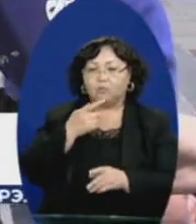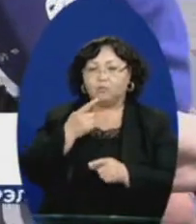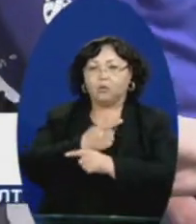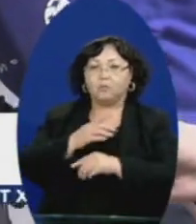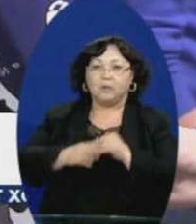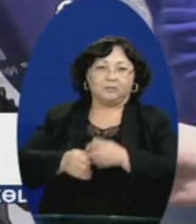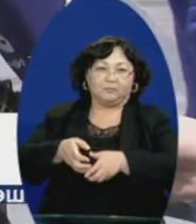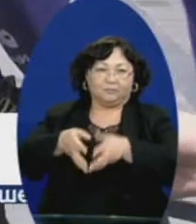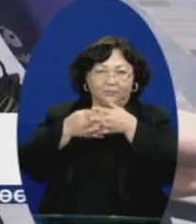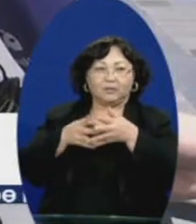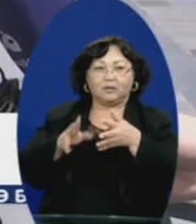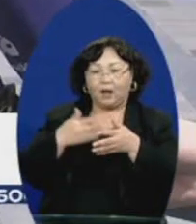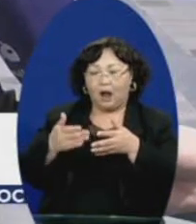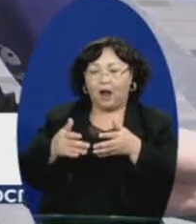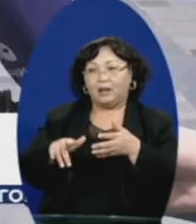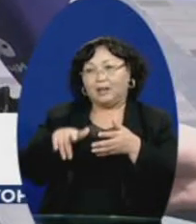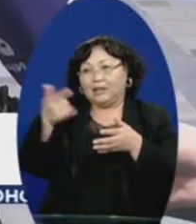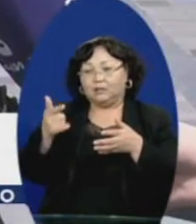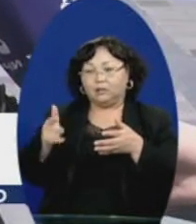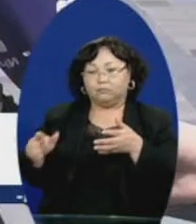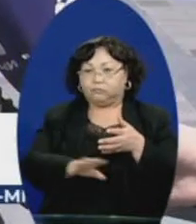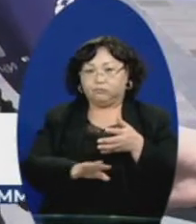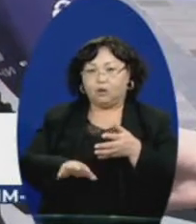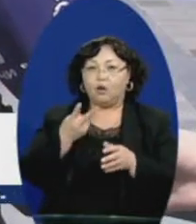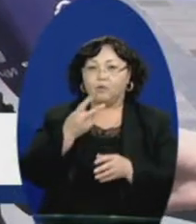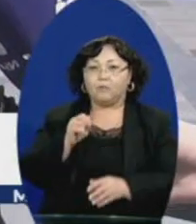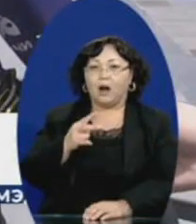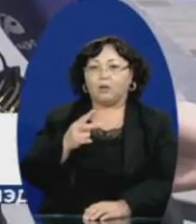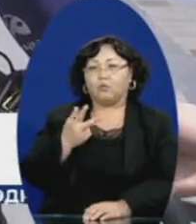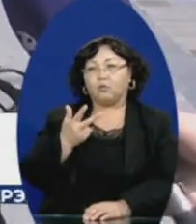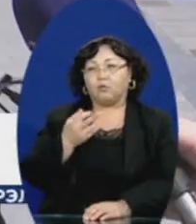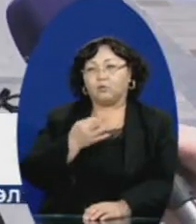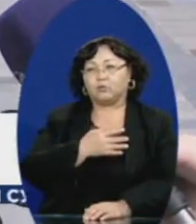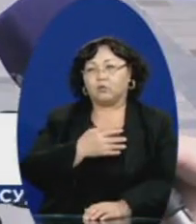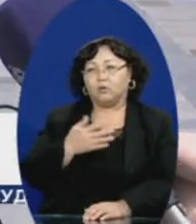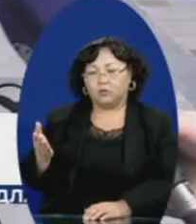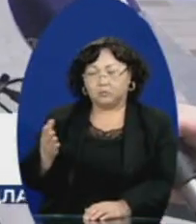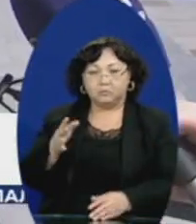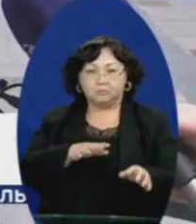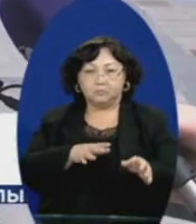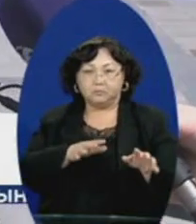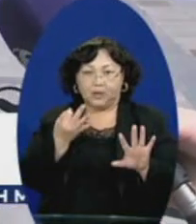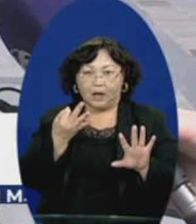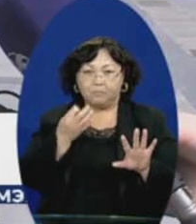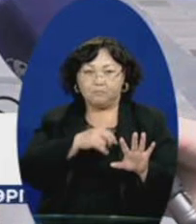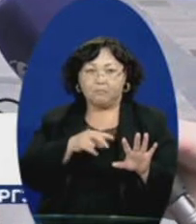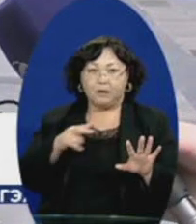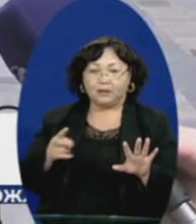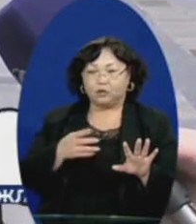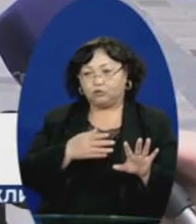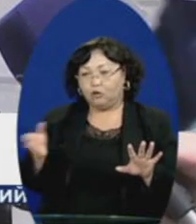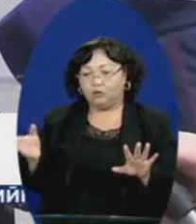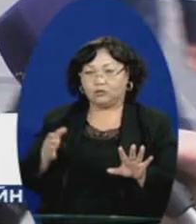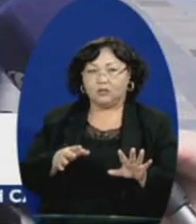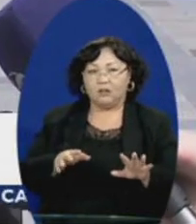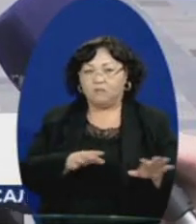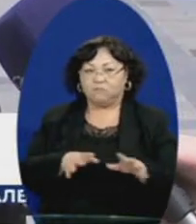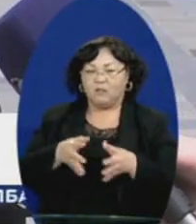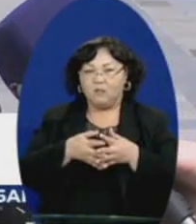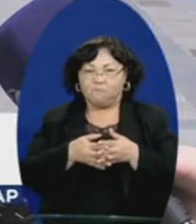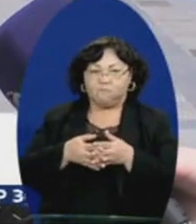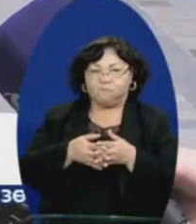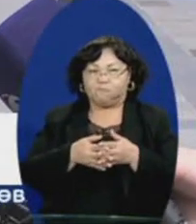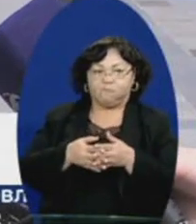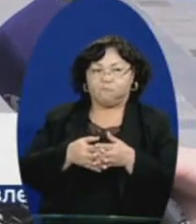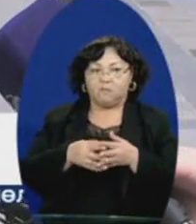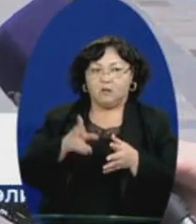газар хөдлөлтийн тодорхой баалуудад за 2013 оноос хойших байшингууд бол газар хөдлөлтийн 8 баалаас хойш тесвэртэй юм байшингууд ингээд баригдж